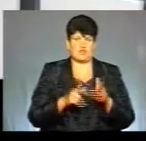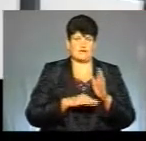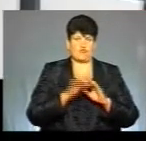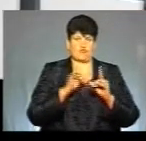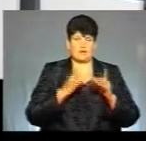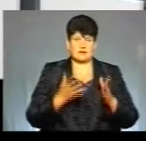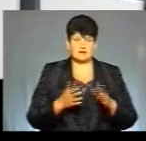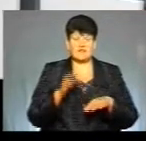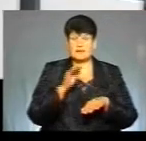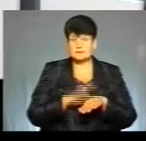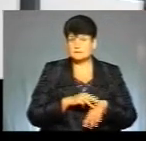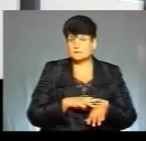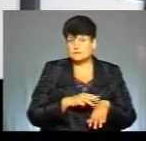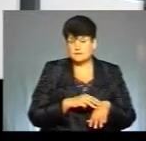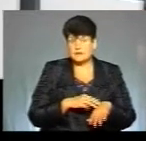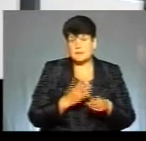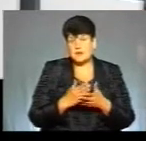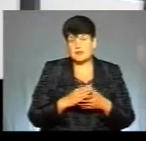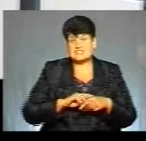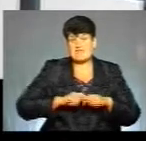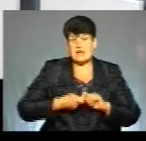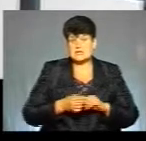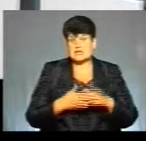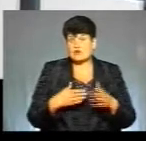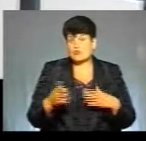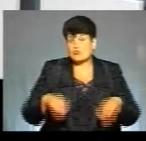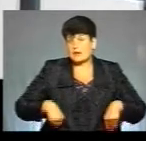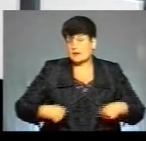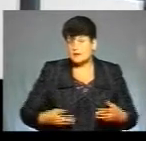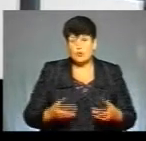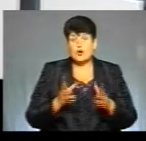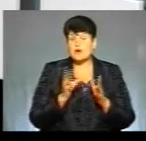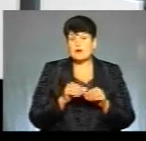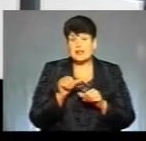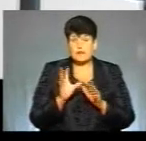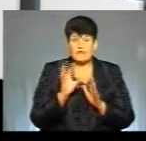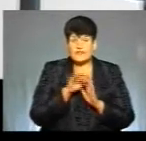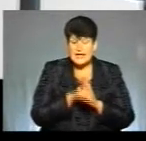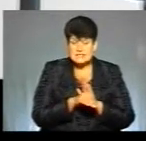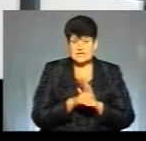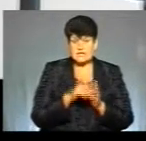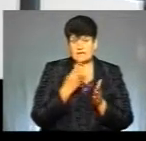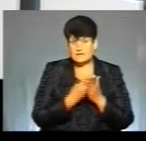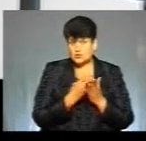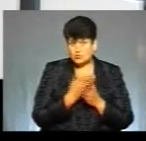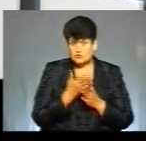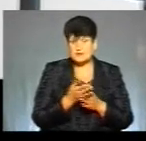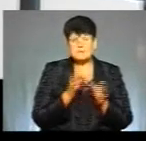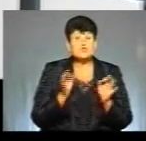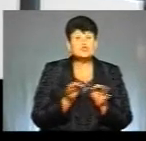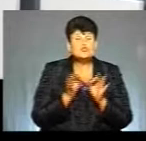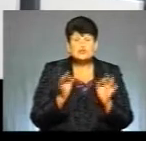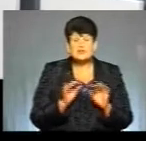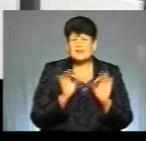Фактично, правоохоронні органи мали зв'язані руки, тому що крім внесення відомостей до єдиного реєстру досудових розслідувань, більше нічого,